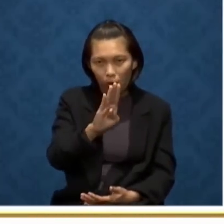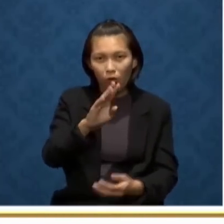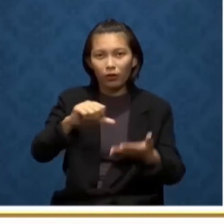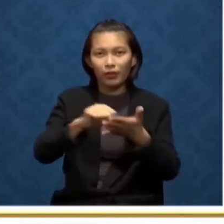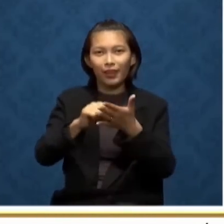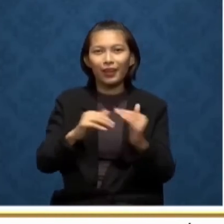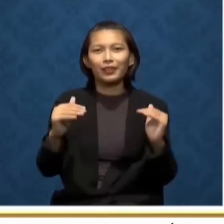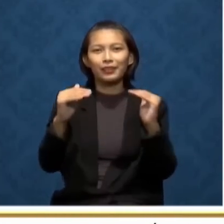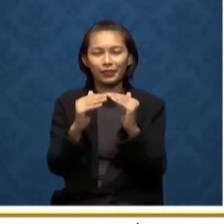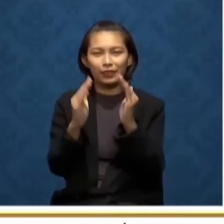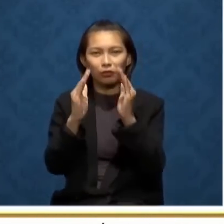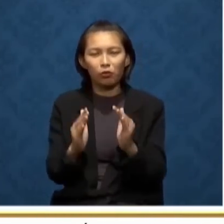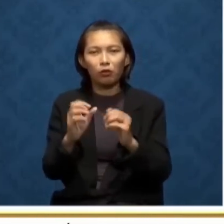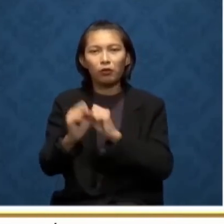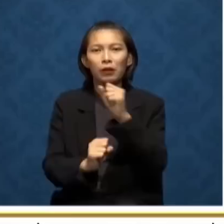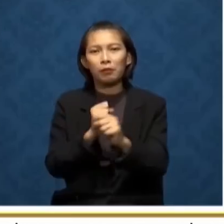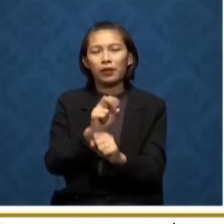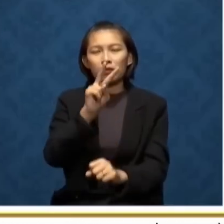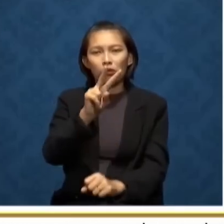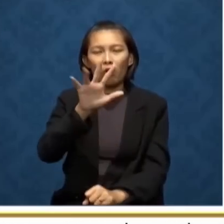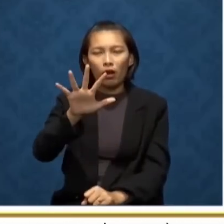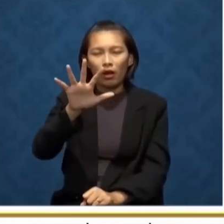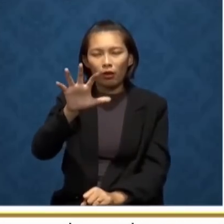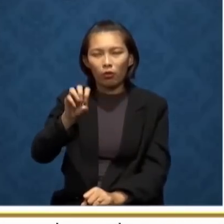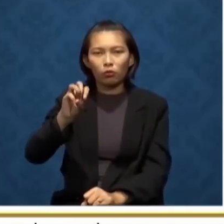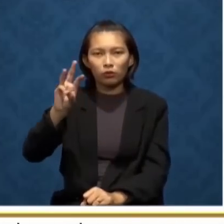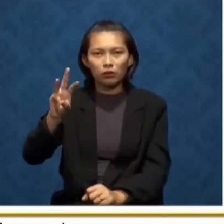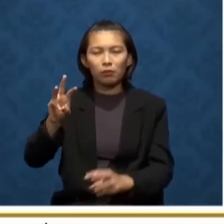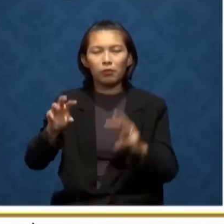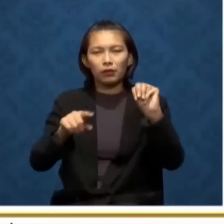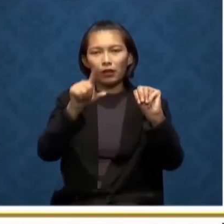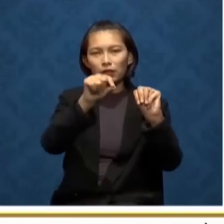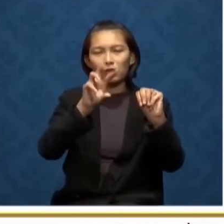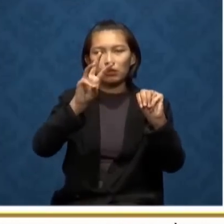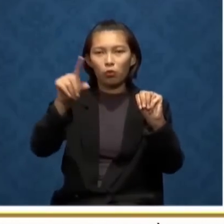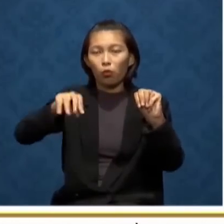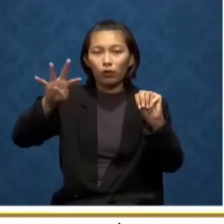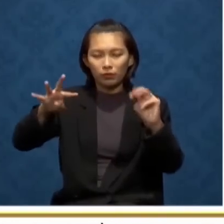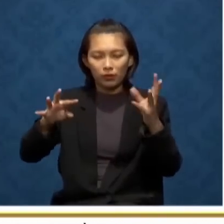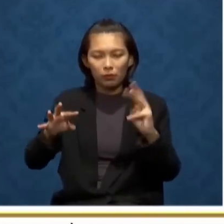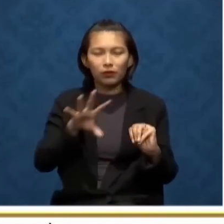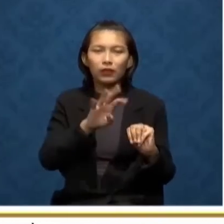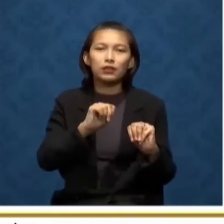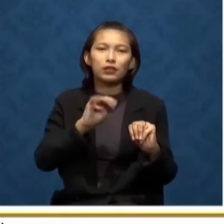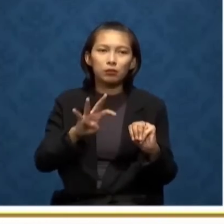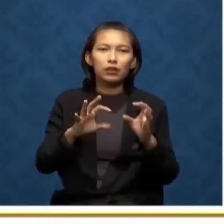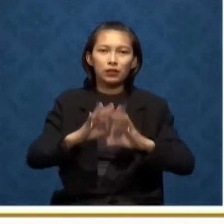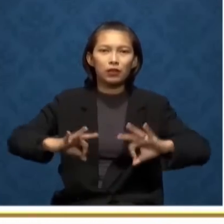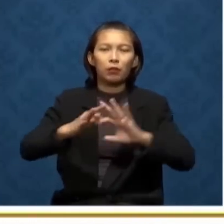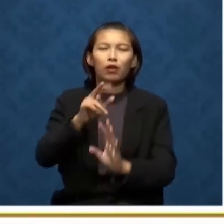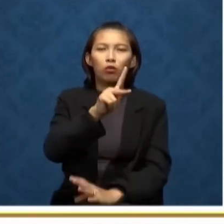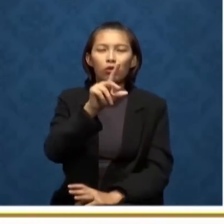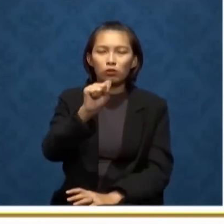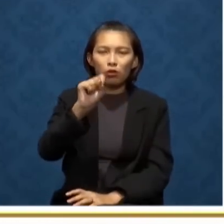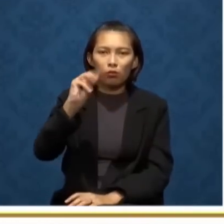นุย์ชน พอสอร 2.160 มาตรา 26.4 และมาตรา 44 นั้นกอสอม.ก็คจะตองขอ